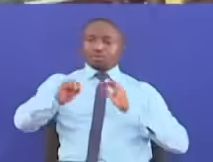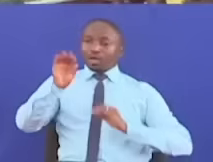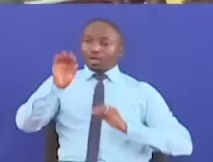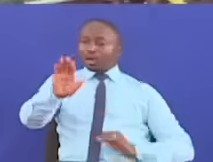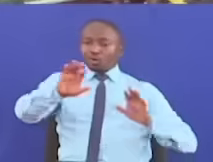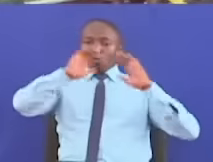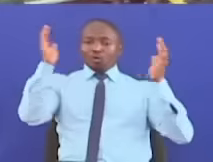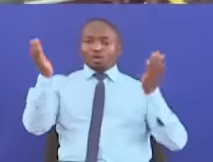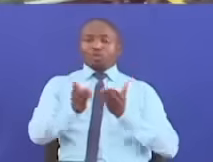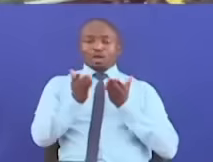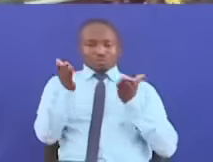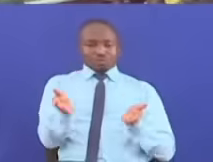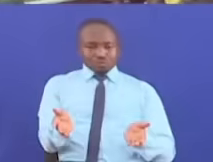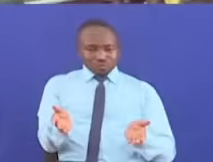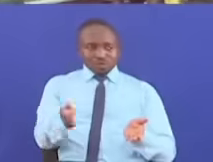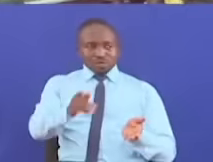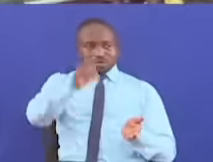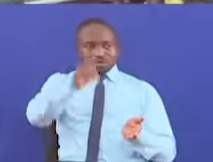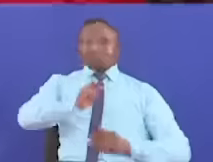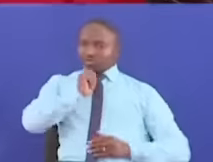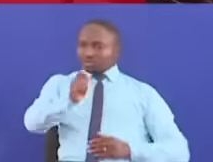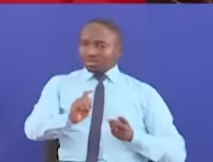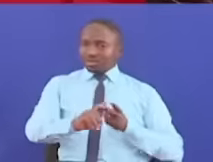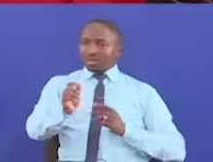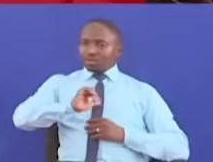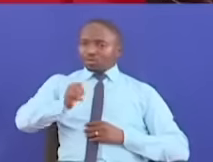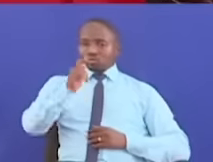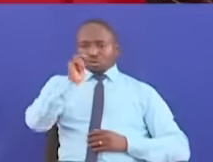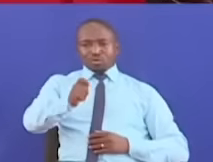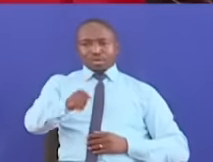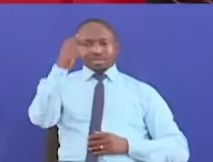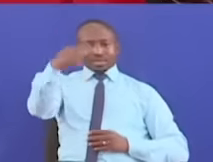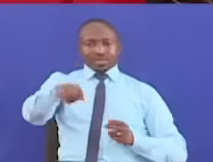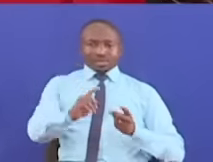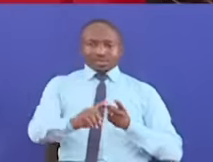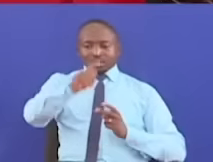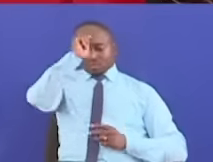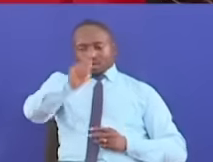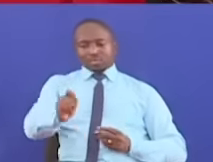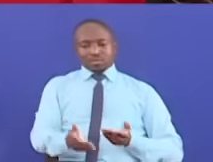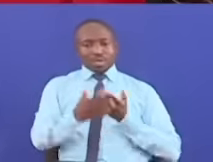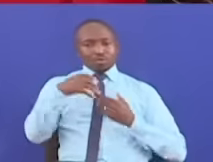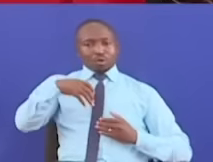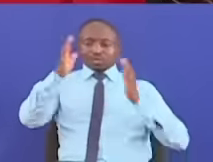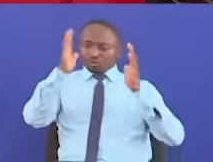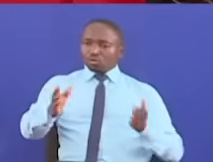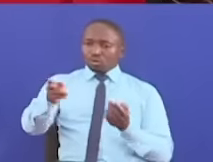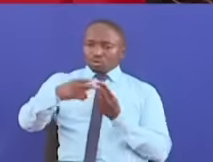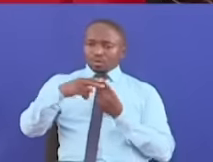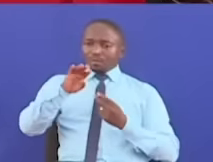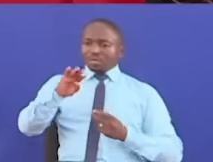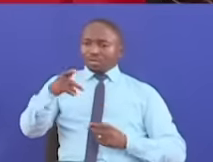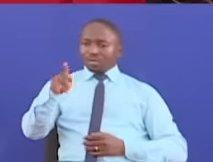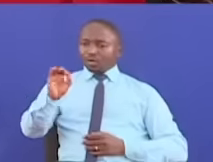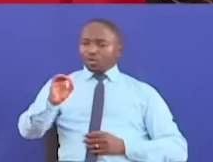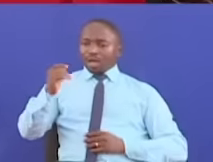katika ulim yangu tuna kanagawa spik nuhu Pia nimp Sana mhh naibu wazir mku D bitek kwa kuami na